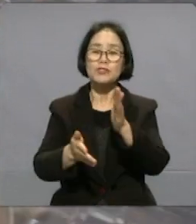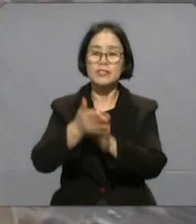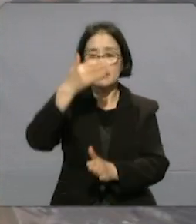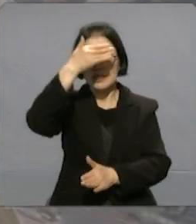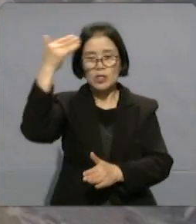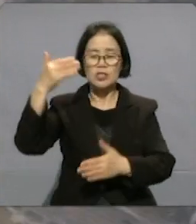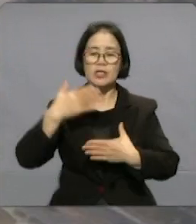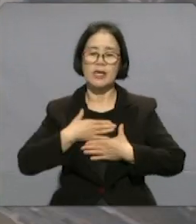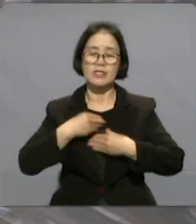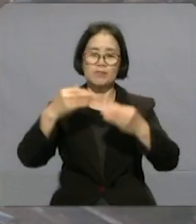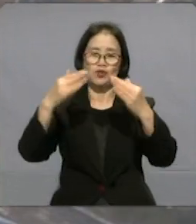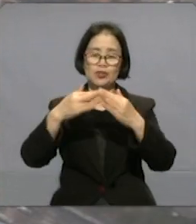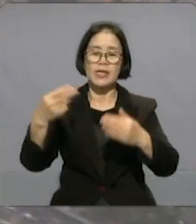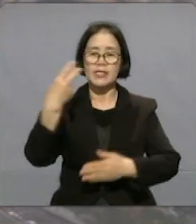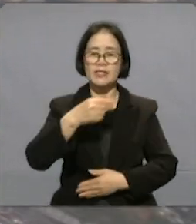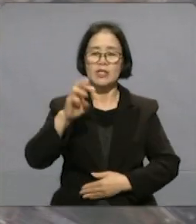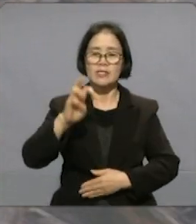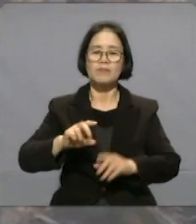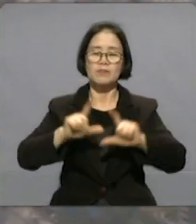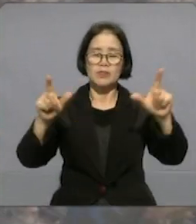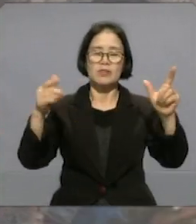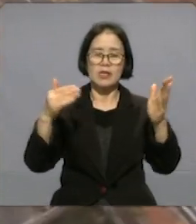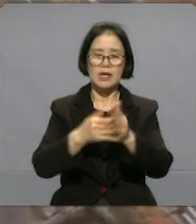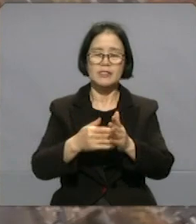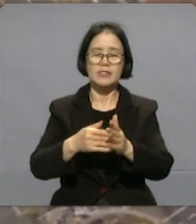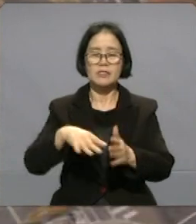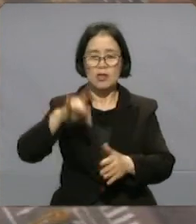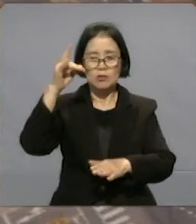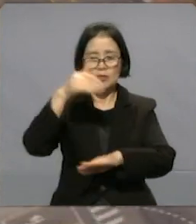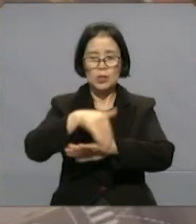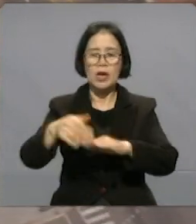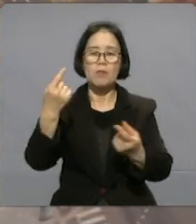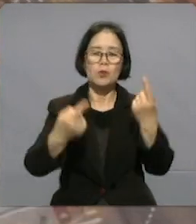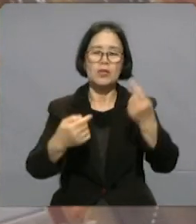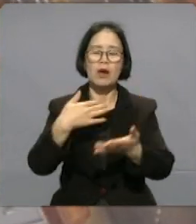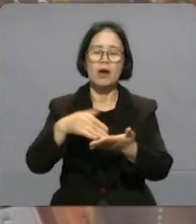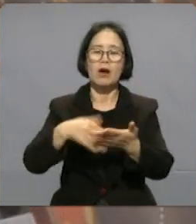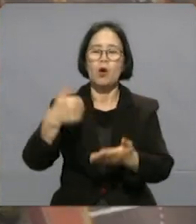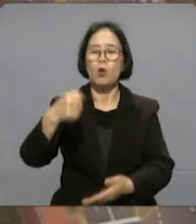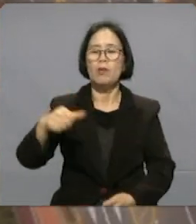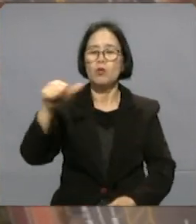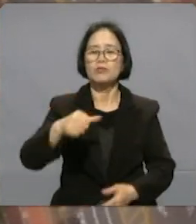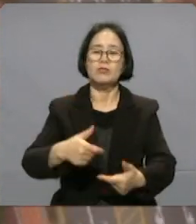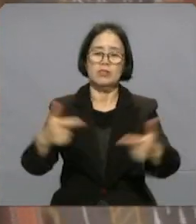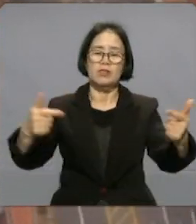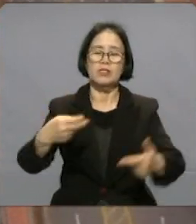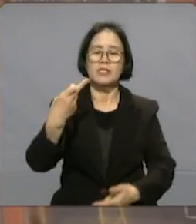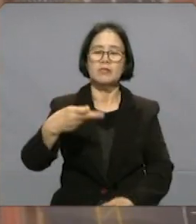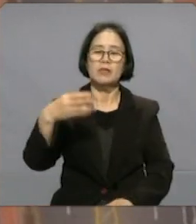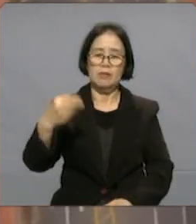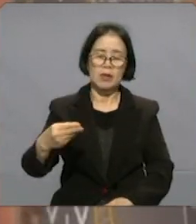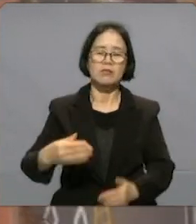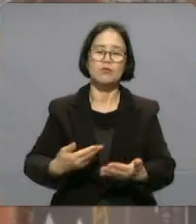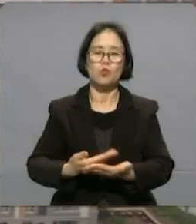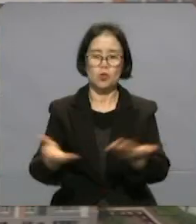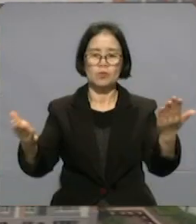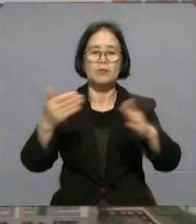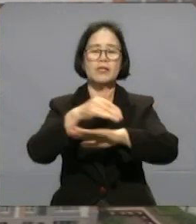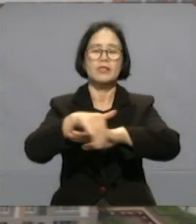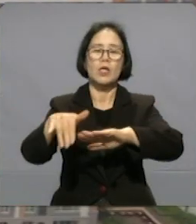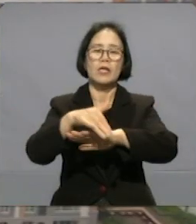청년 안심주택을 2030년까지 당초 계획보다 5만 5천 세대 늘어난 12만 세대 공급할